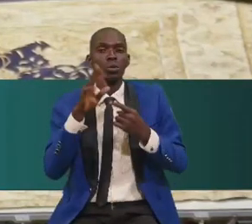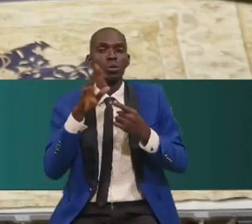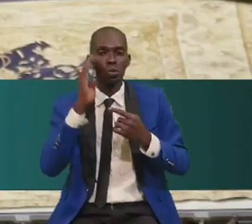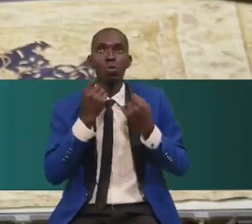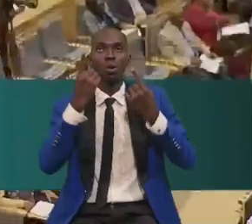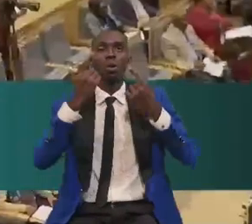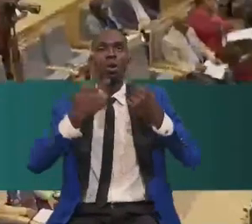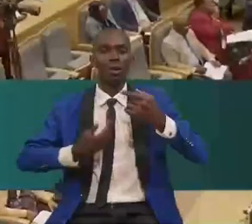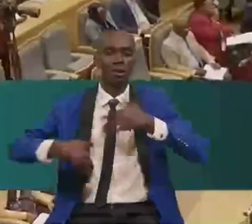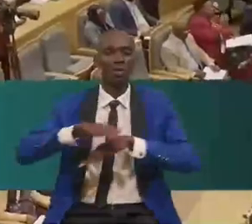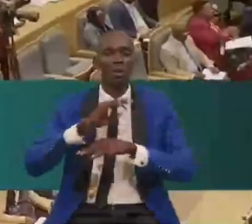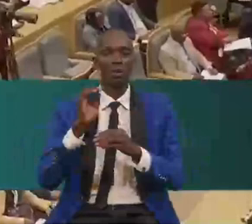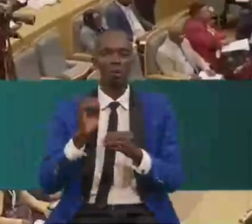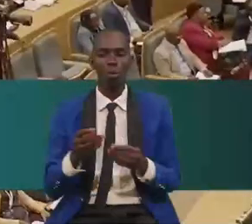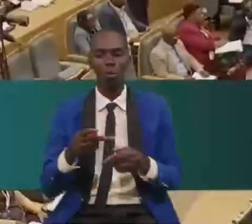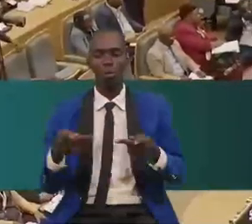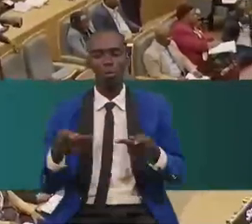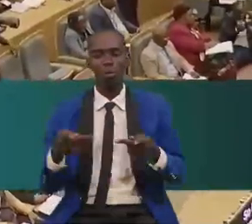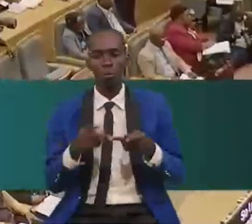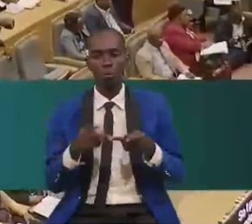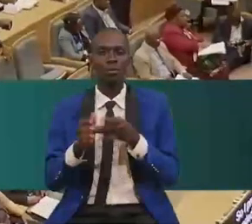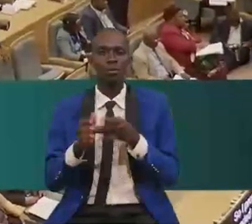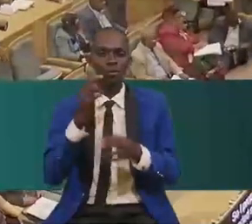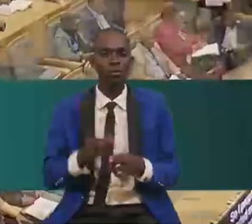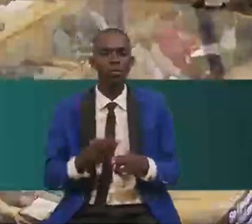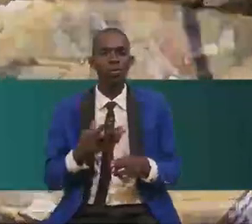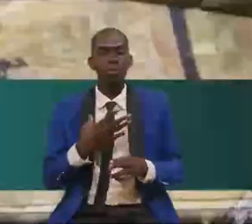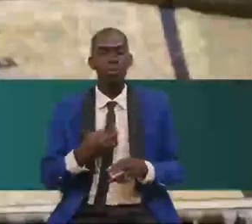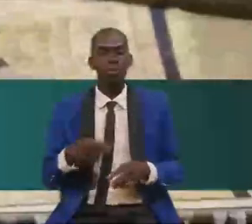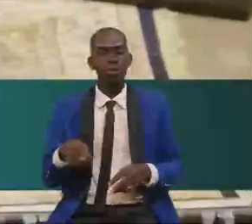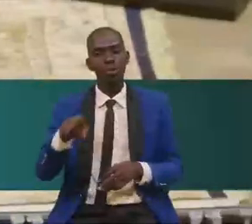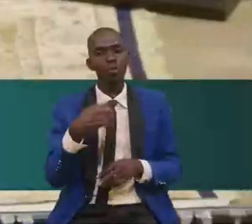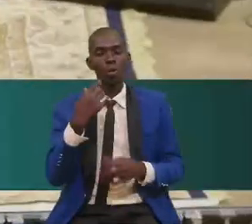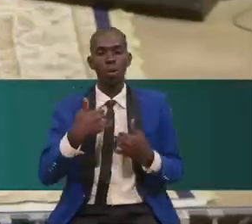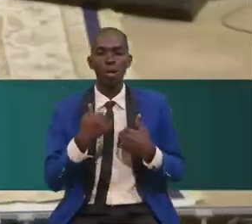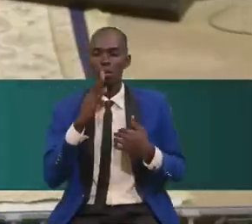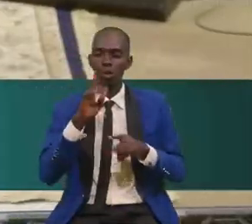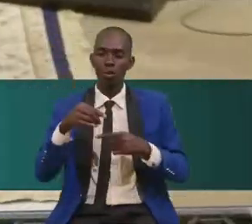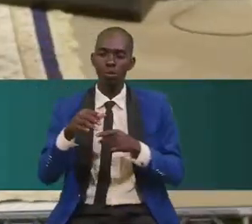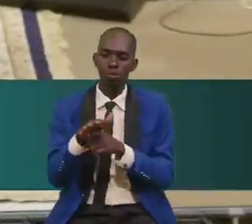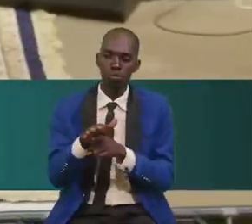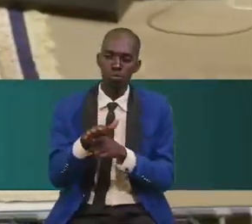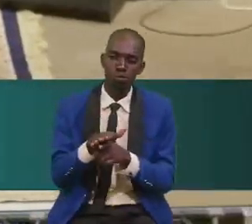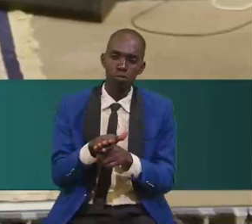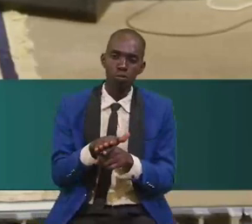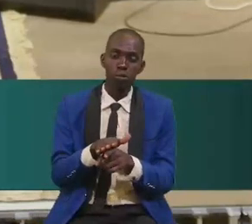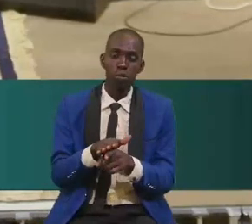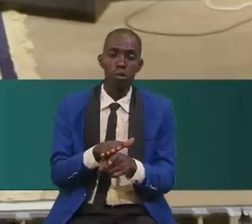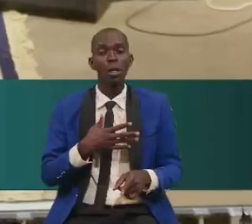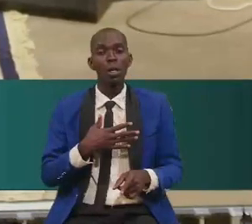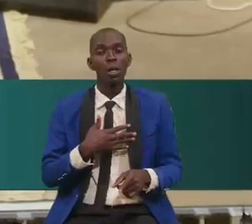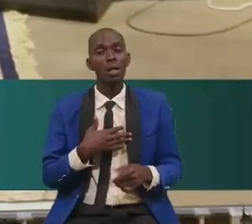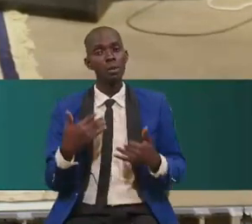de territoire au nom de Jésus. Et pour nous qui allons lentement, graduellement, vous dites